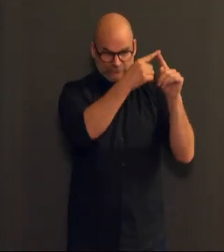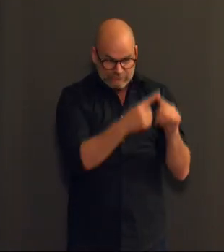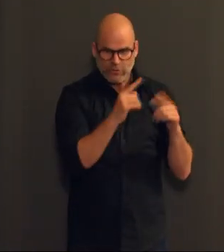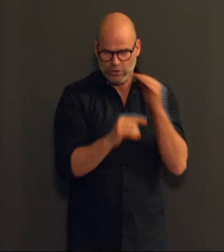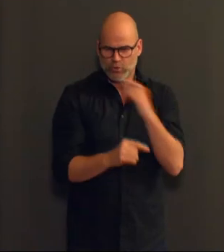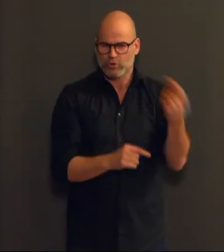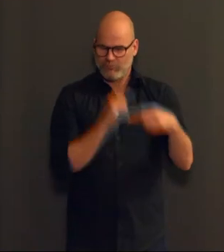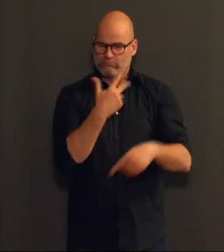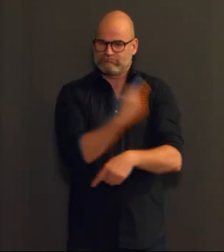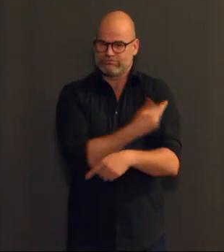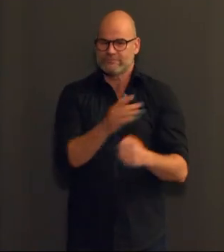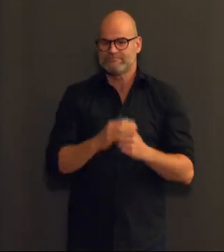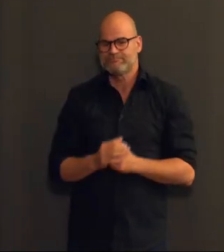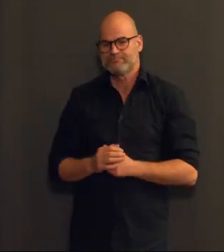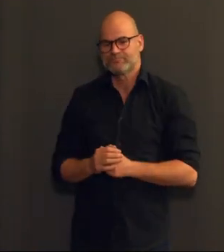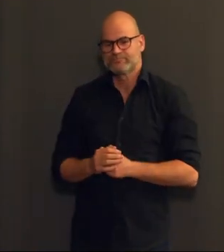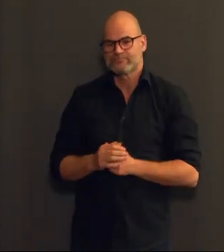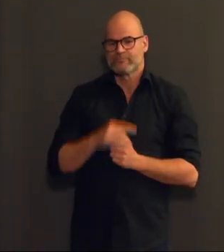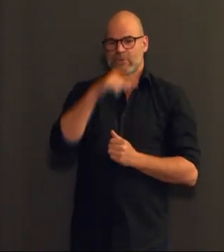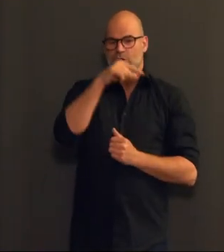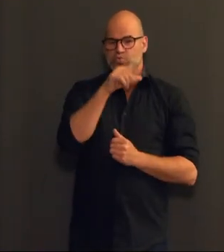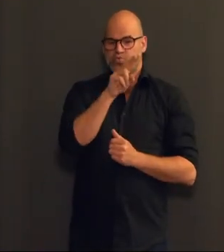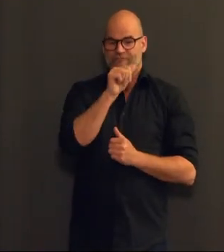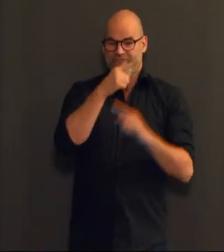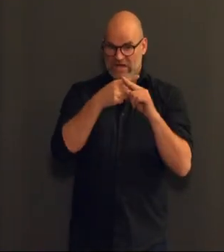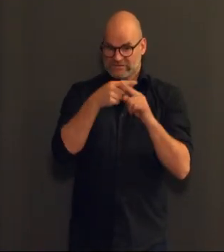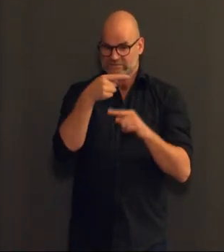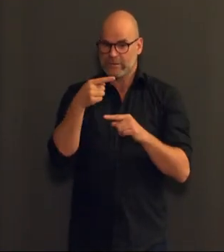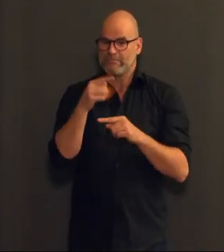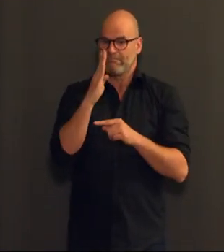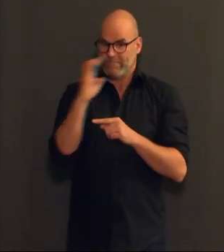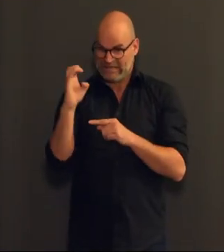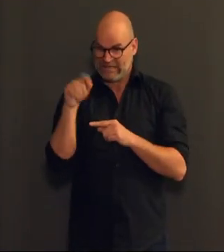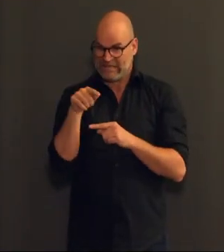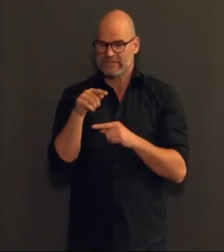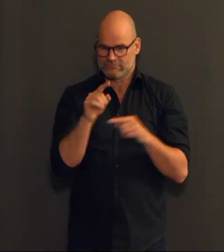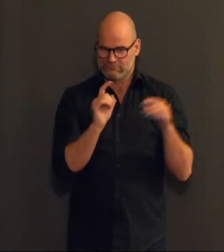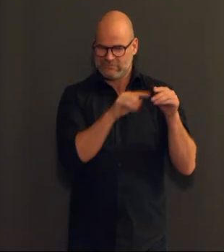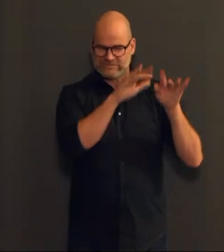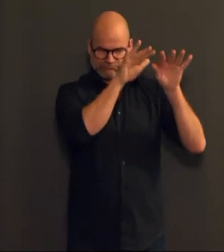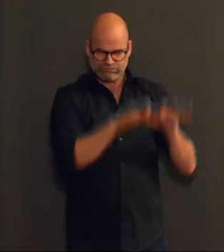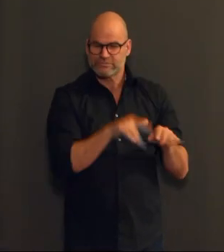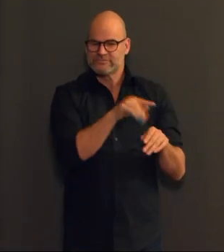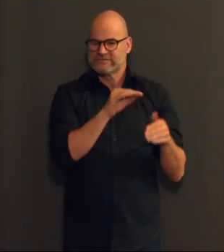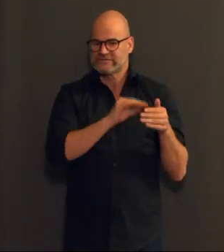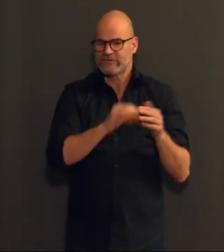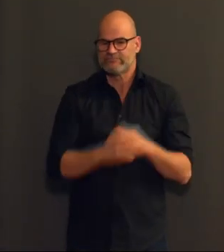Sinds gisteren heeft Brussel Bruvax, zijn eigen systeem waarop je een afspraak voor vaccinatie kan maken of waarmee je je